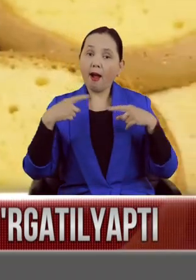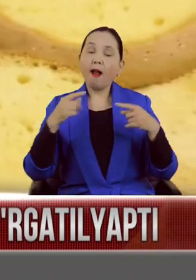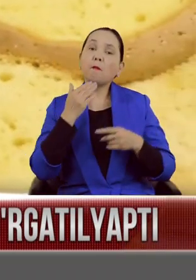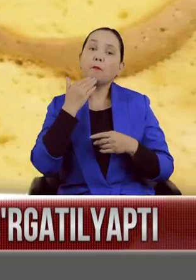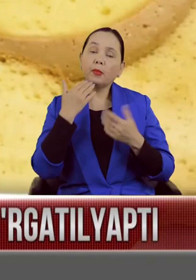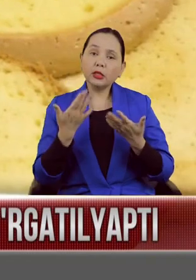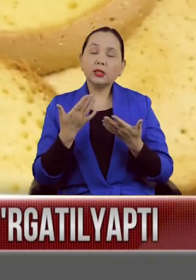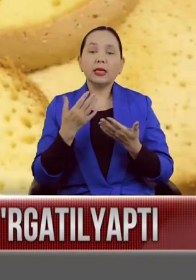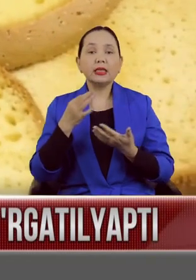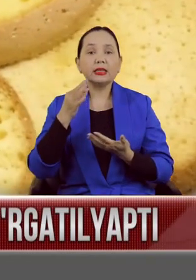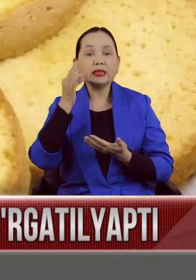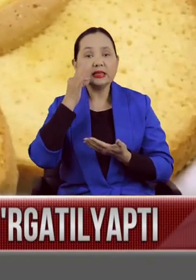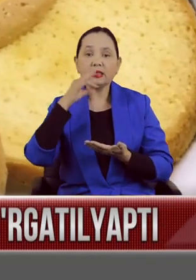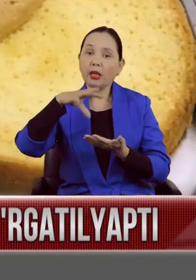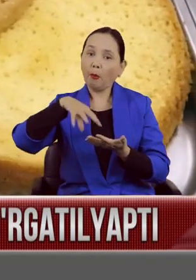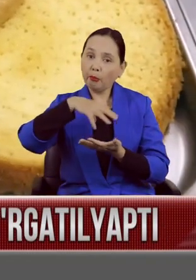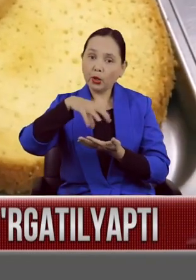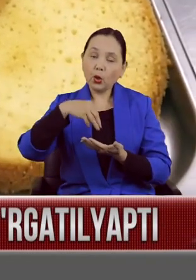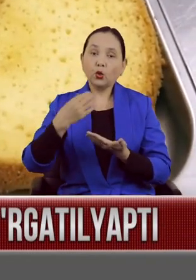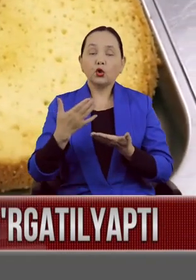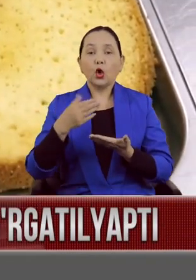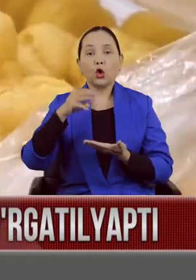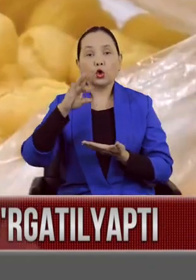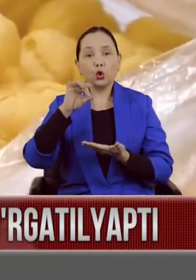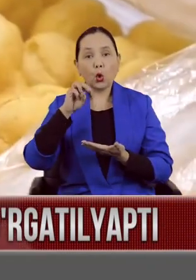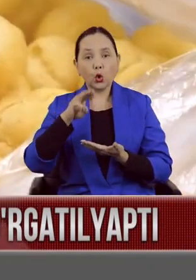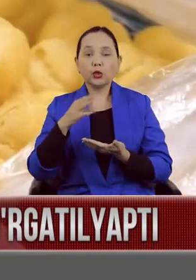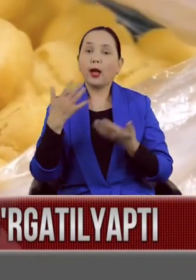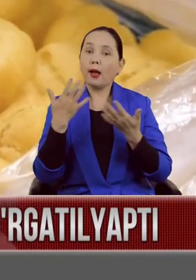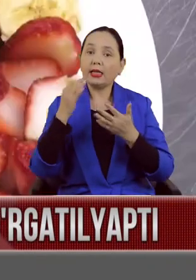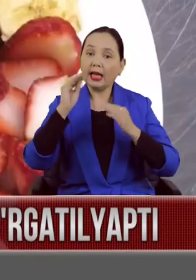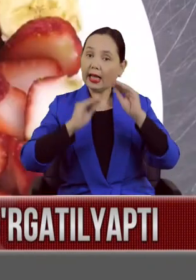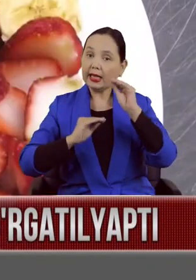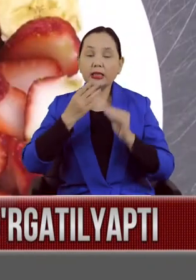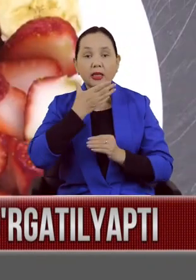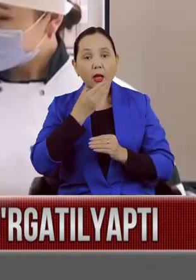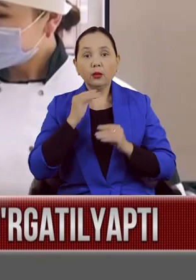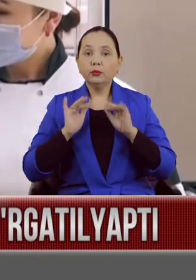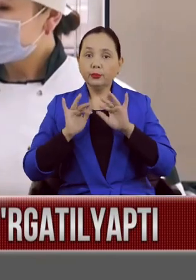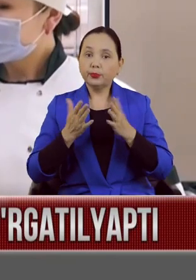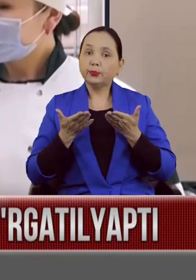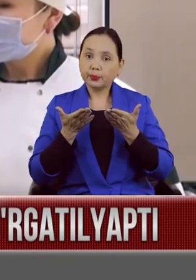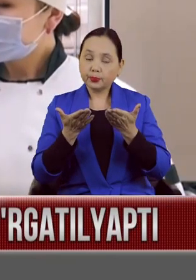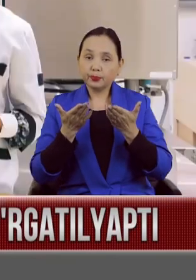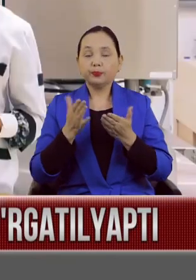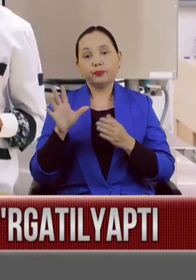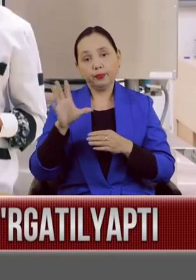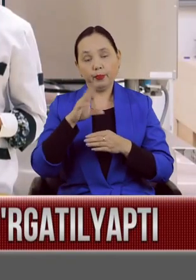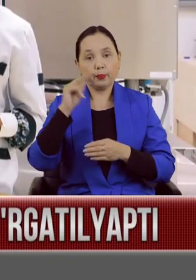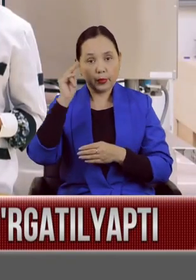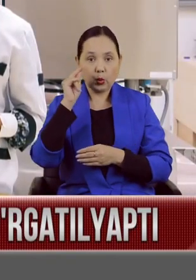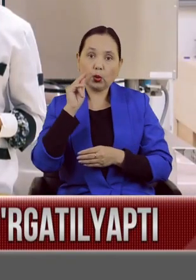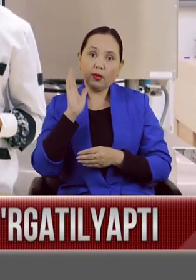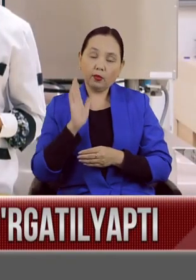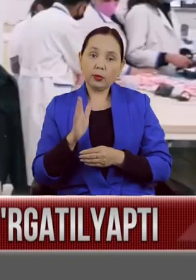xil pechenyelar, desertlar, pirojniylar, tortlar, qanaqa yasatilishi, qilinish jarayonlari, ko'p